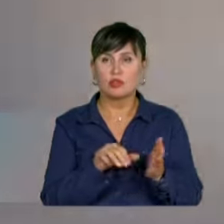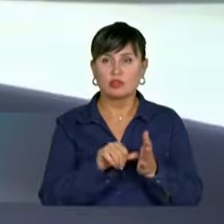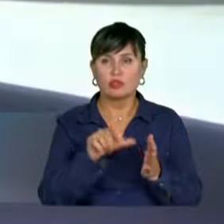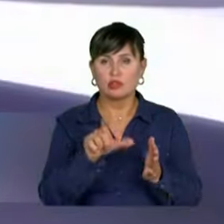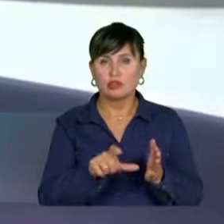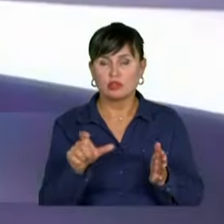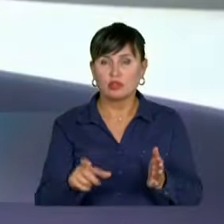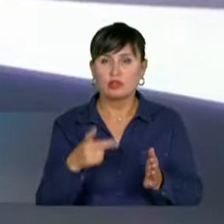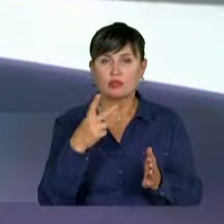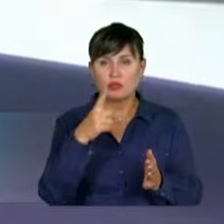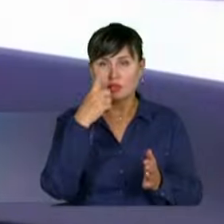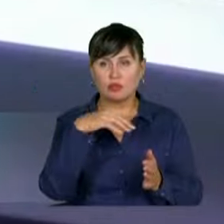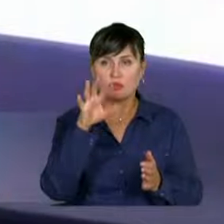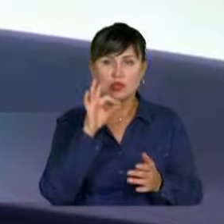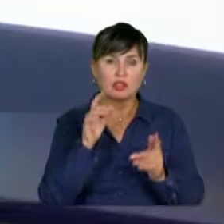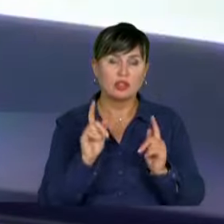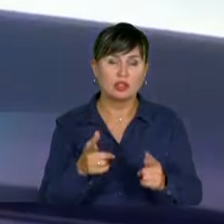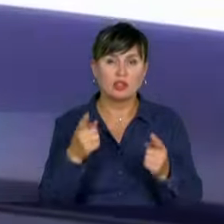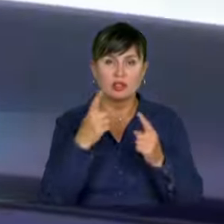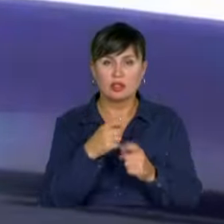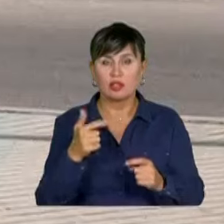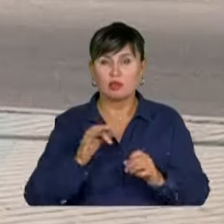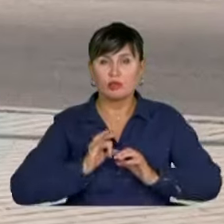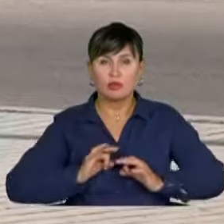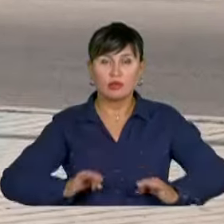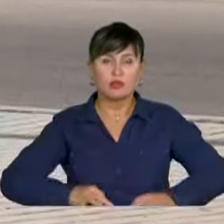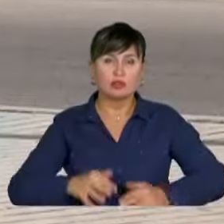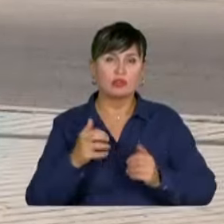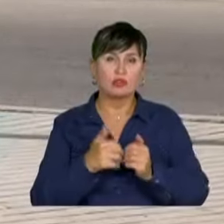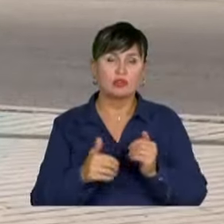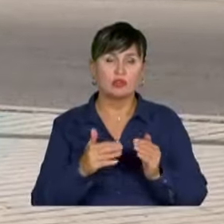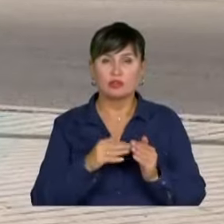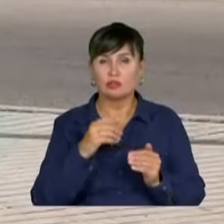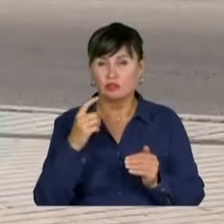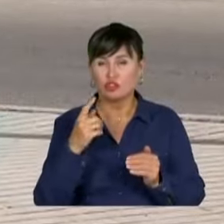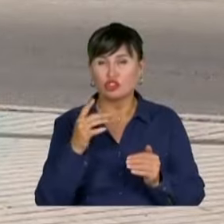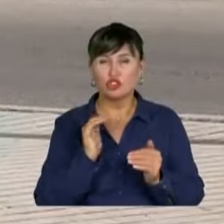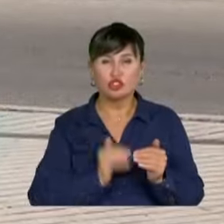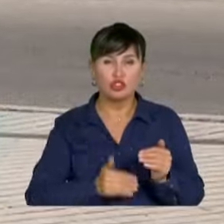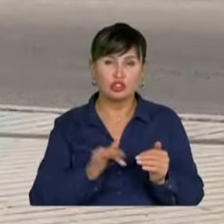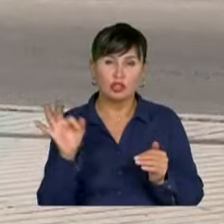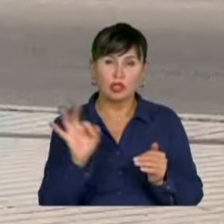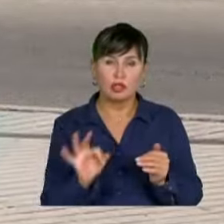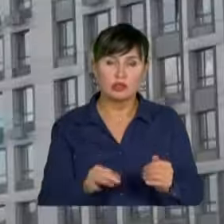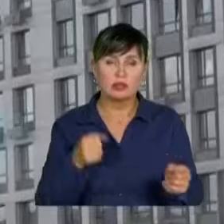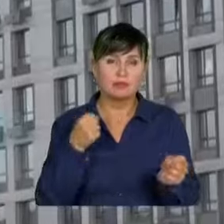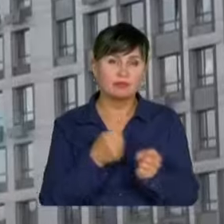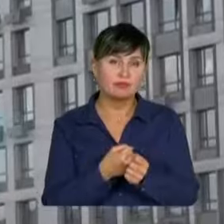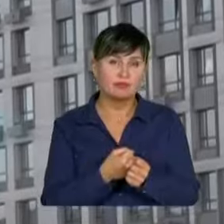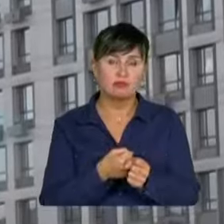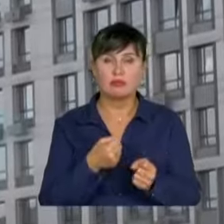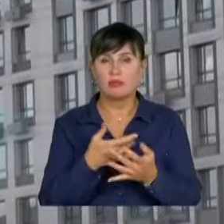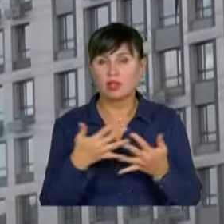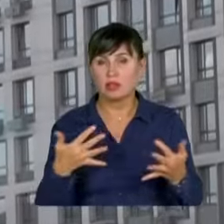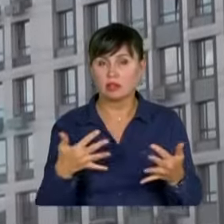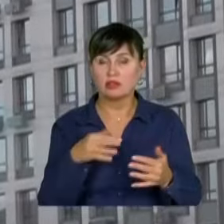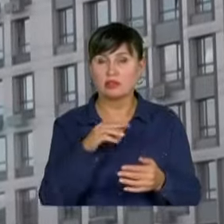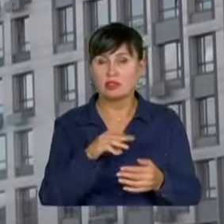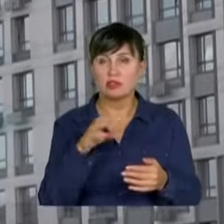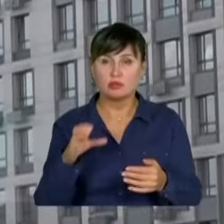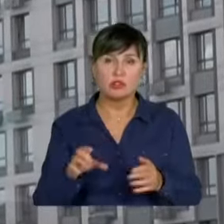двое полицейских. Согласно данным Генпрокуратуры, среди частых ДТП – наезд на пешеходов и столкновение транспортных средств. С